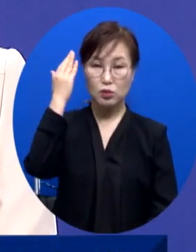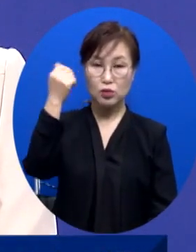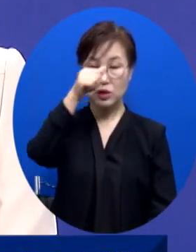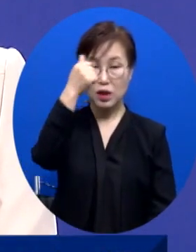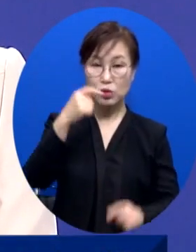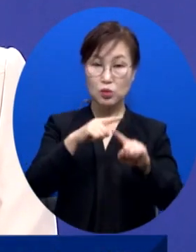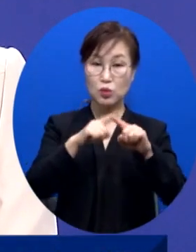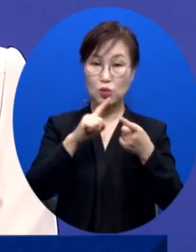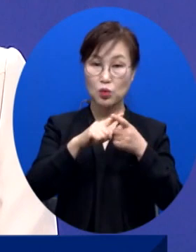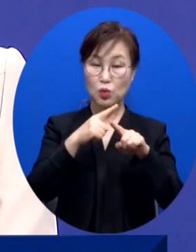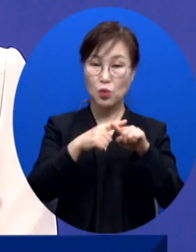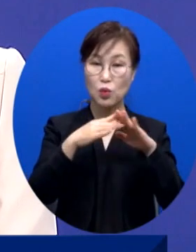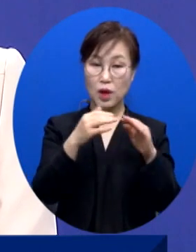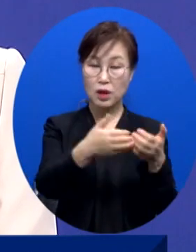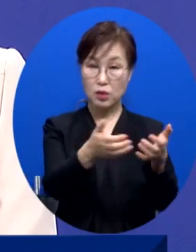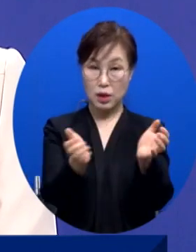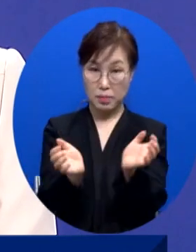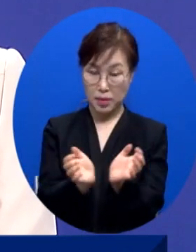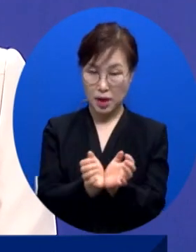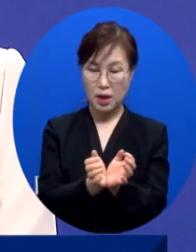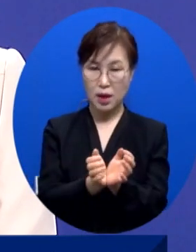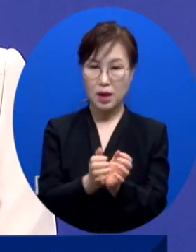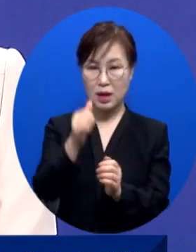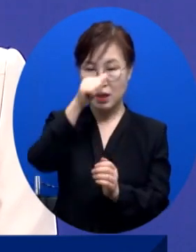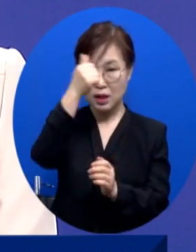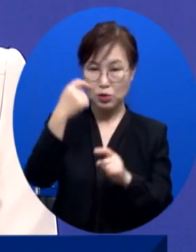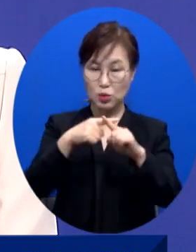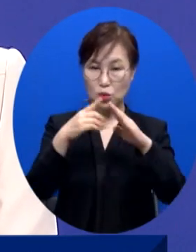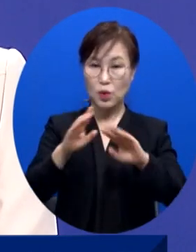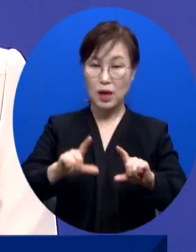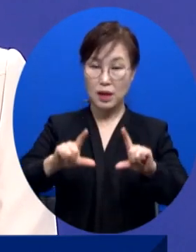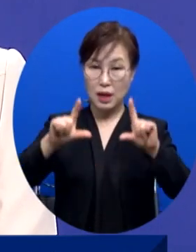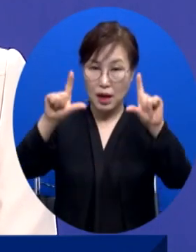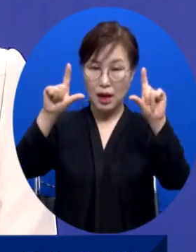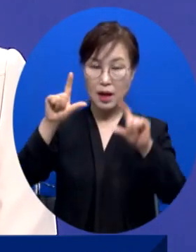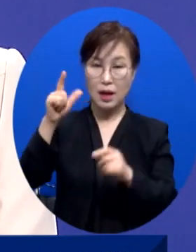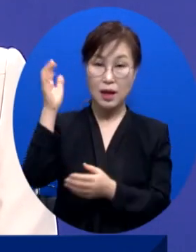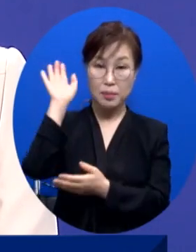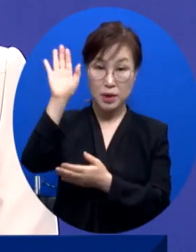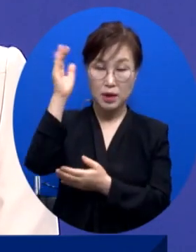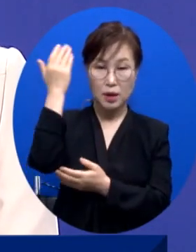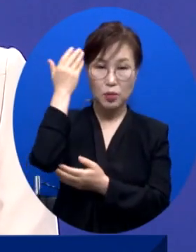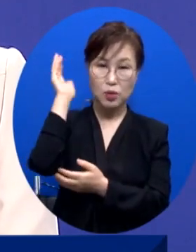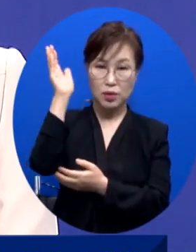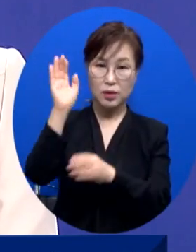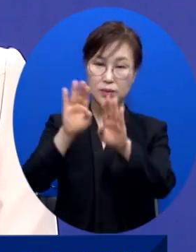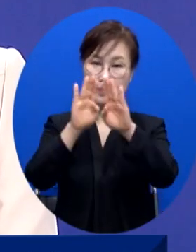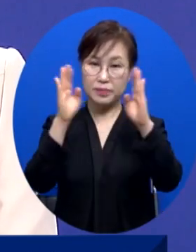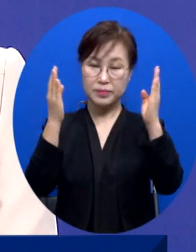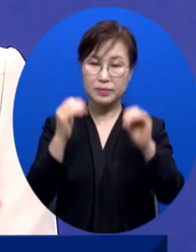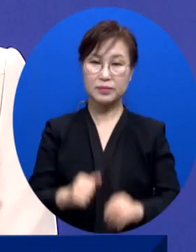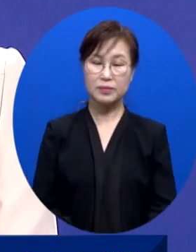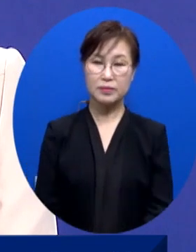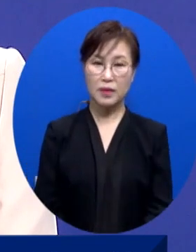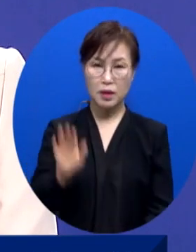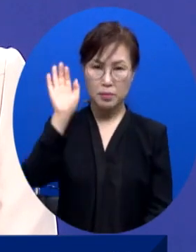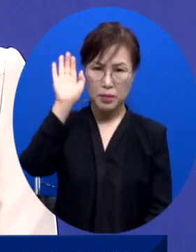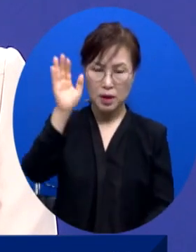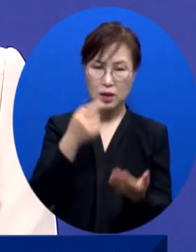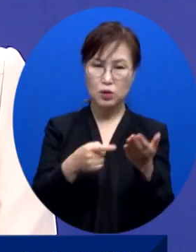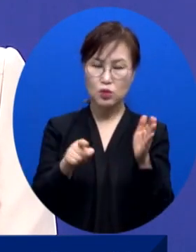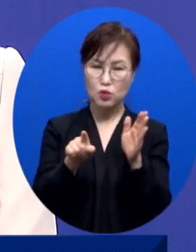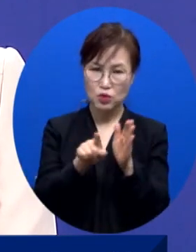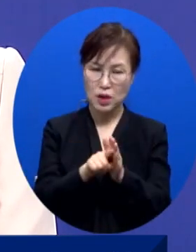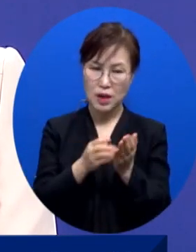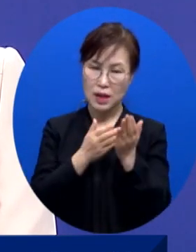한국장로교총연합회가 13회 한국장로교회 날 장로교 미래 포럼을 진행했습니다. 한국장로교회 미래를 위해